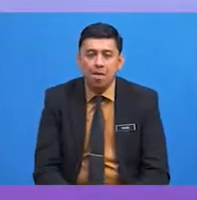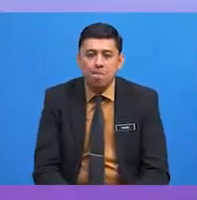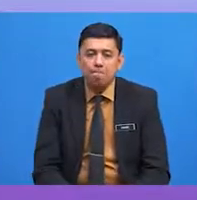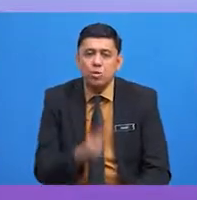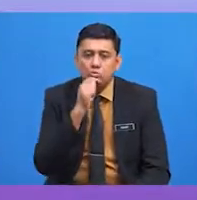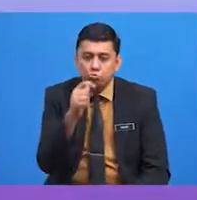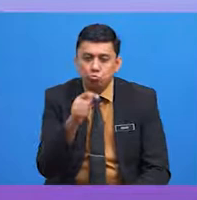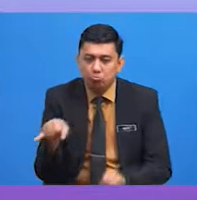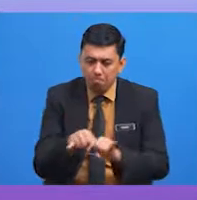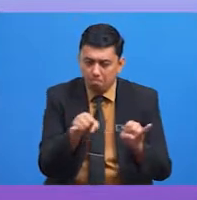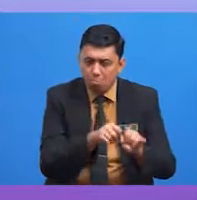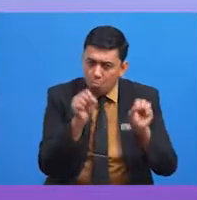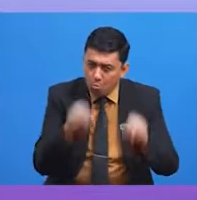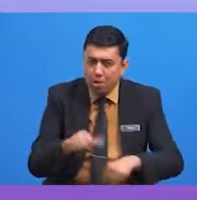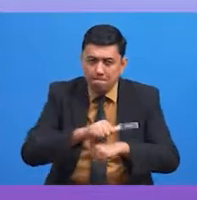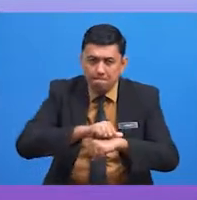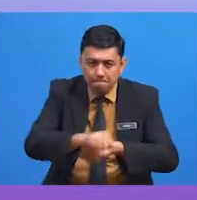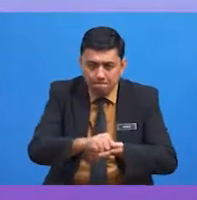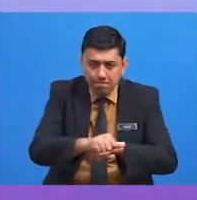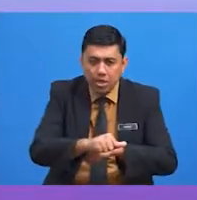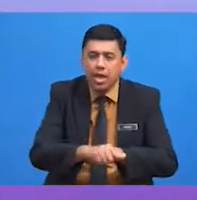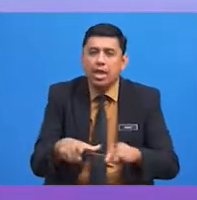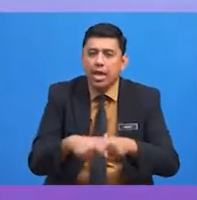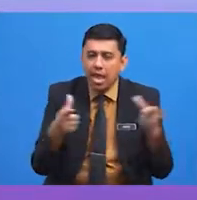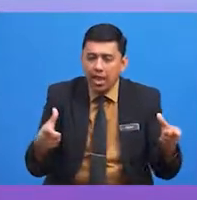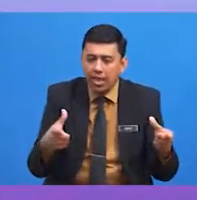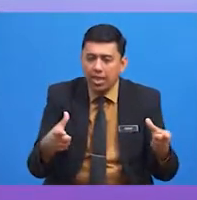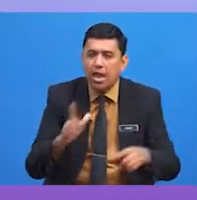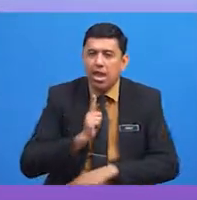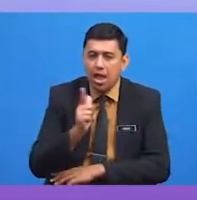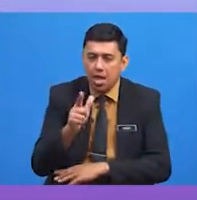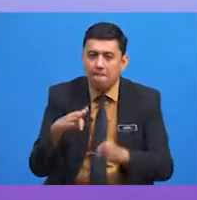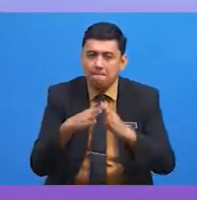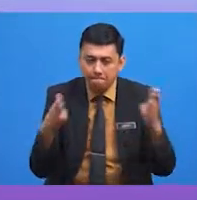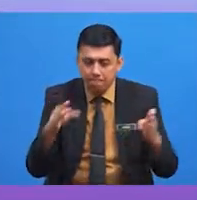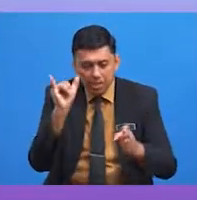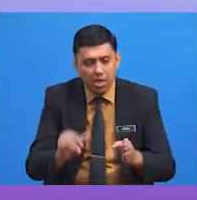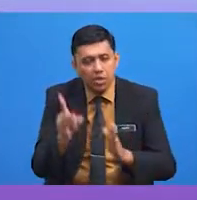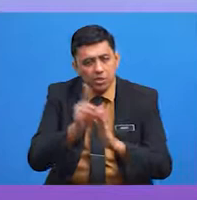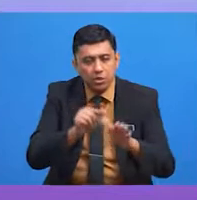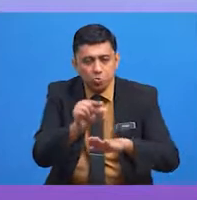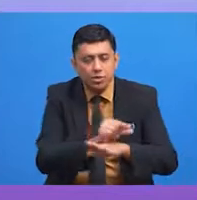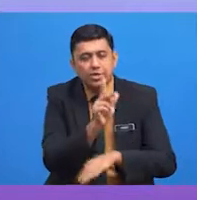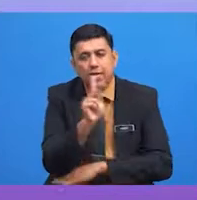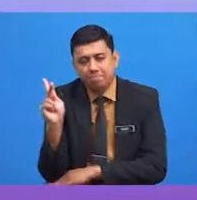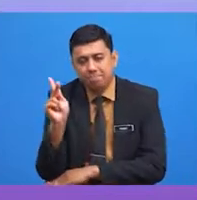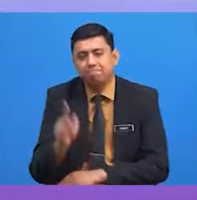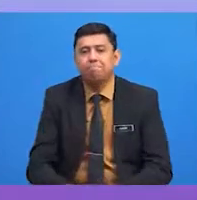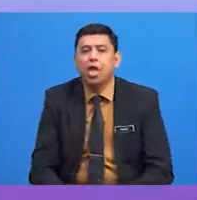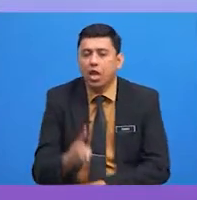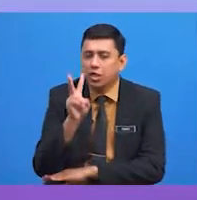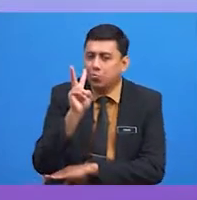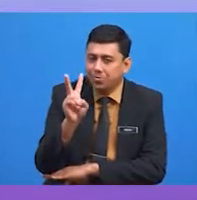boleh mempengaruhi kelainan laras bahasa yang digunakan.